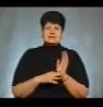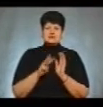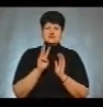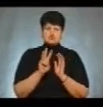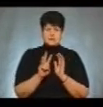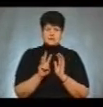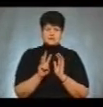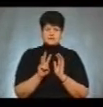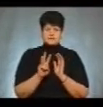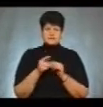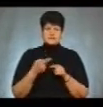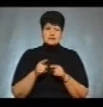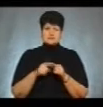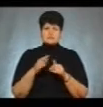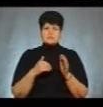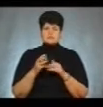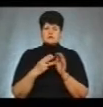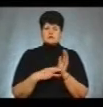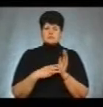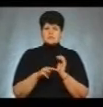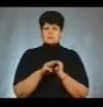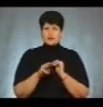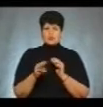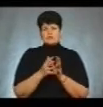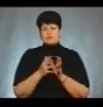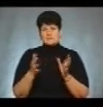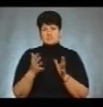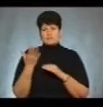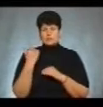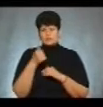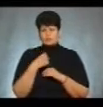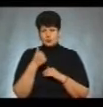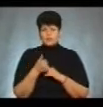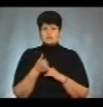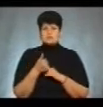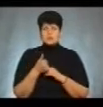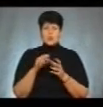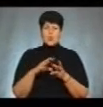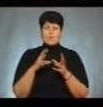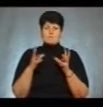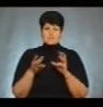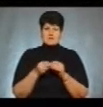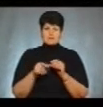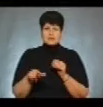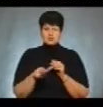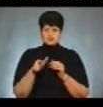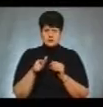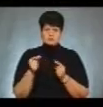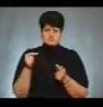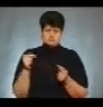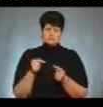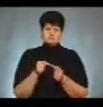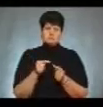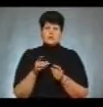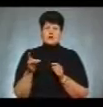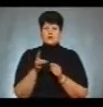вже практично на 80 мільйонів більше, ніж в прошлому році. Значить, об'єми доріг визначені,